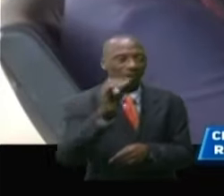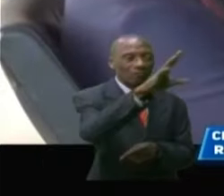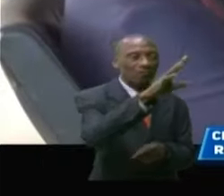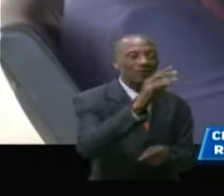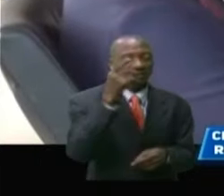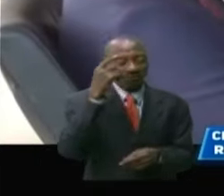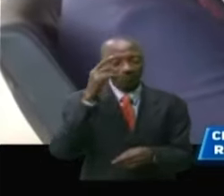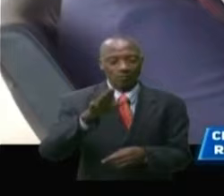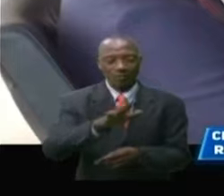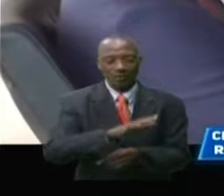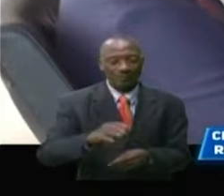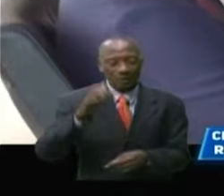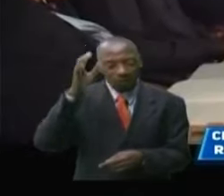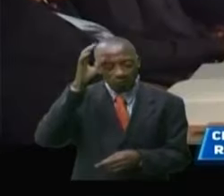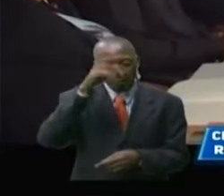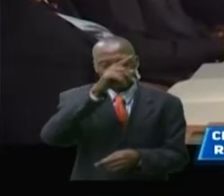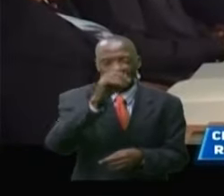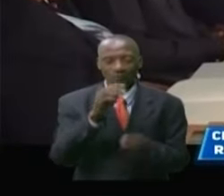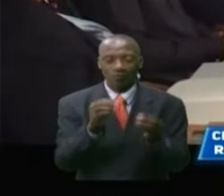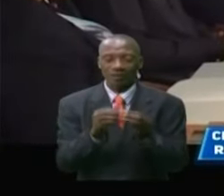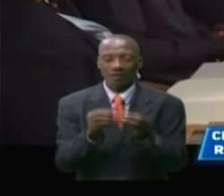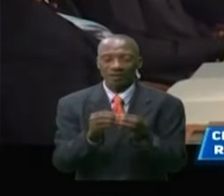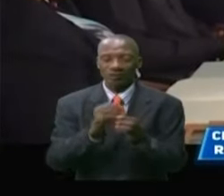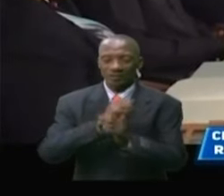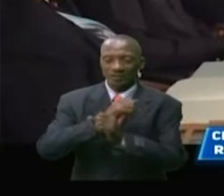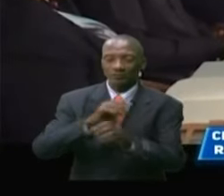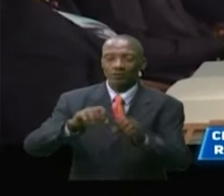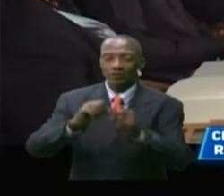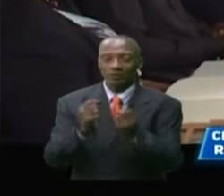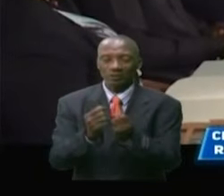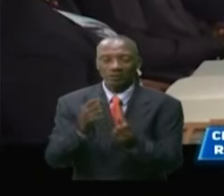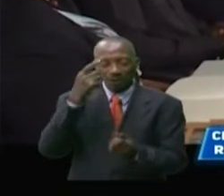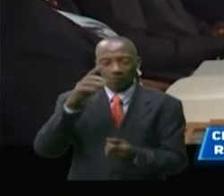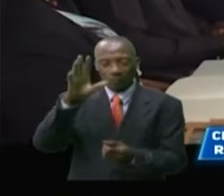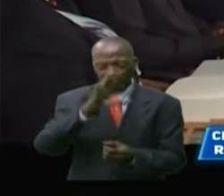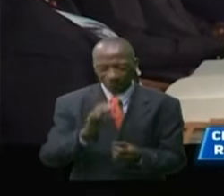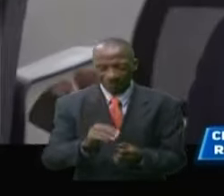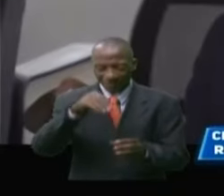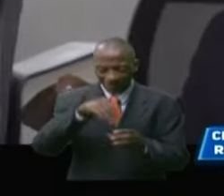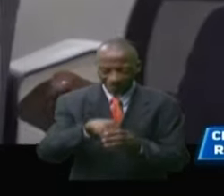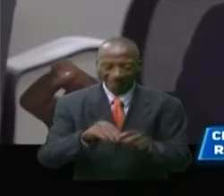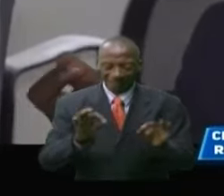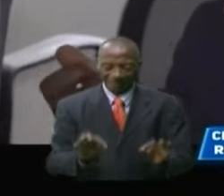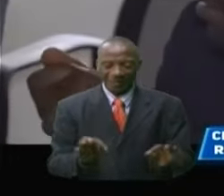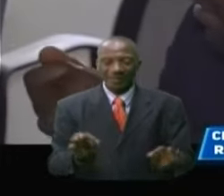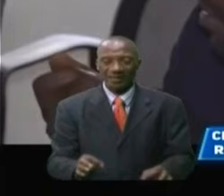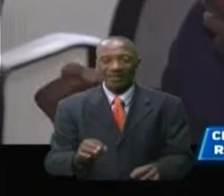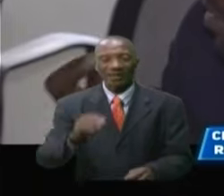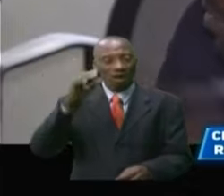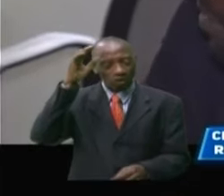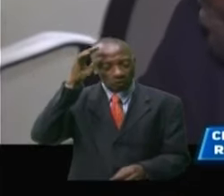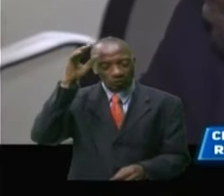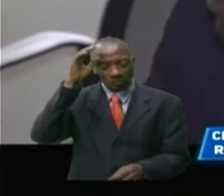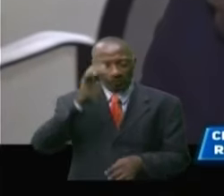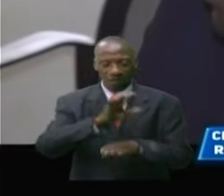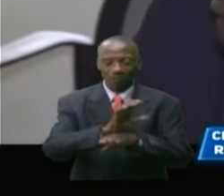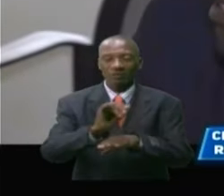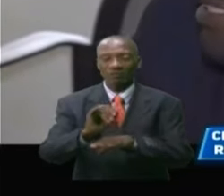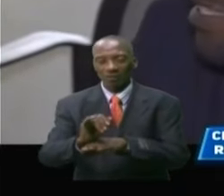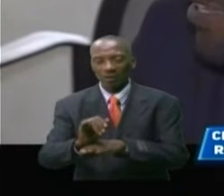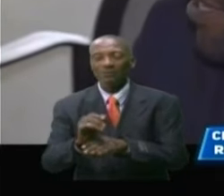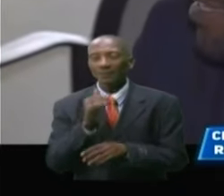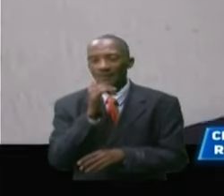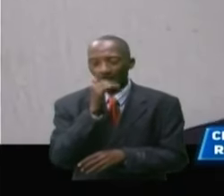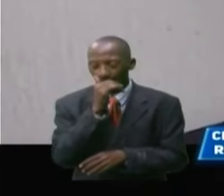du Forum régional de la sécurité sociale pour l'Afrique tenu à Abidjan en mai dernier. Une convention a été signée entre les